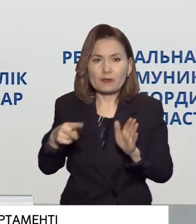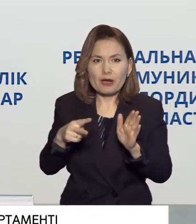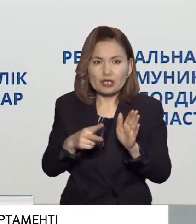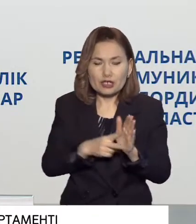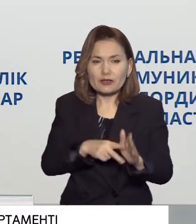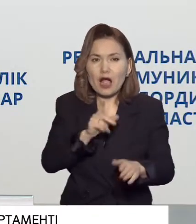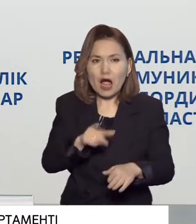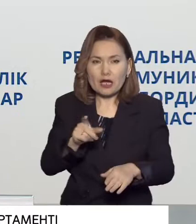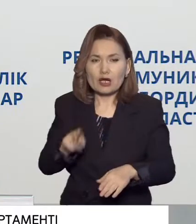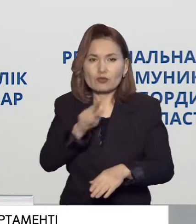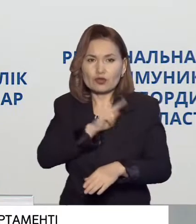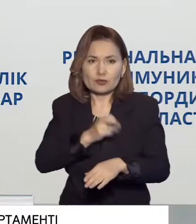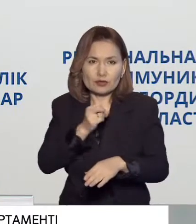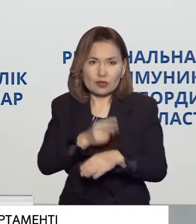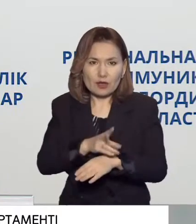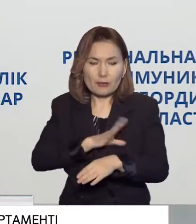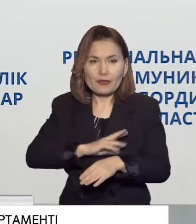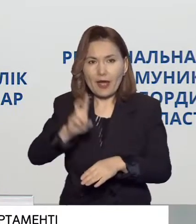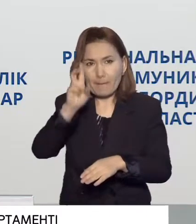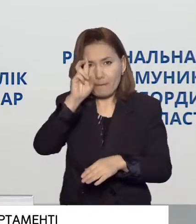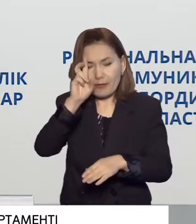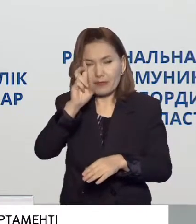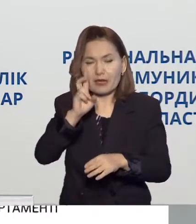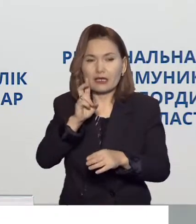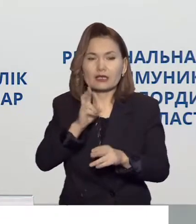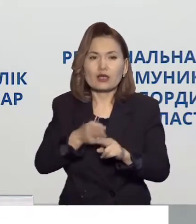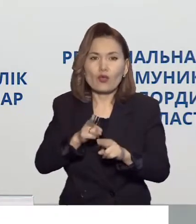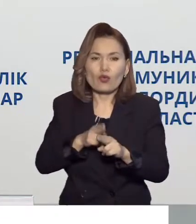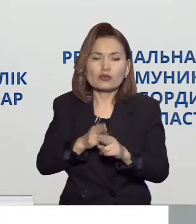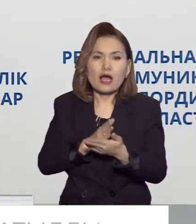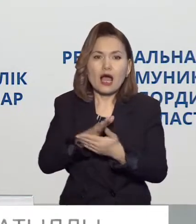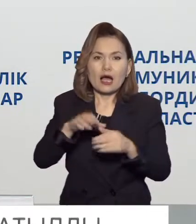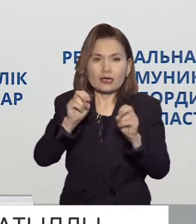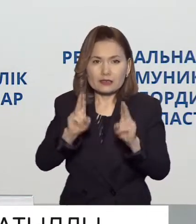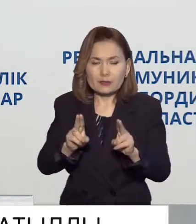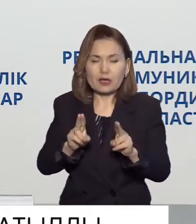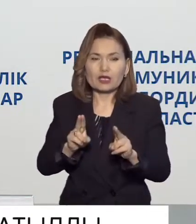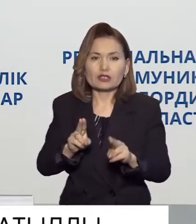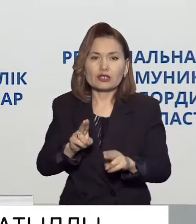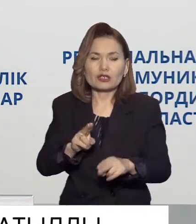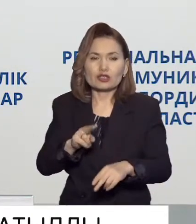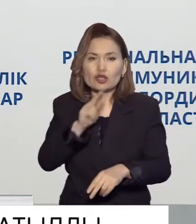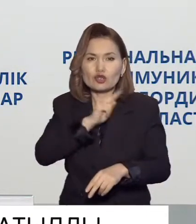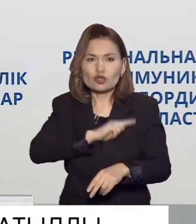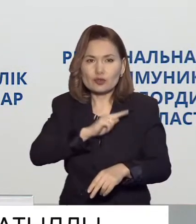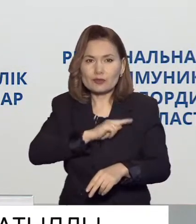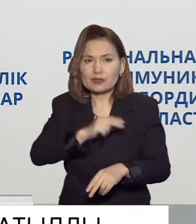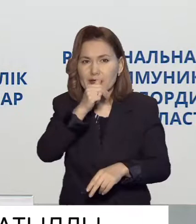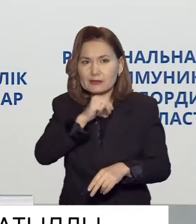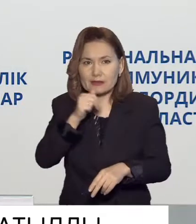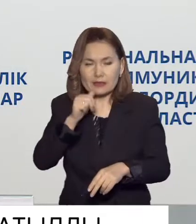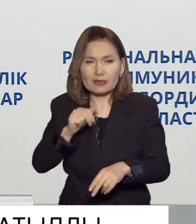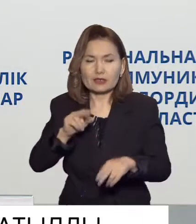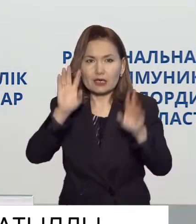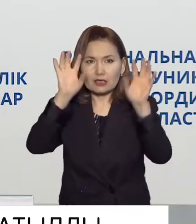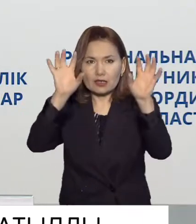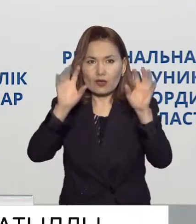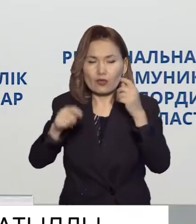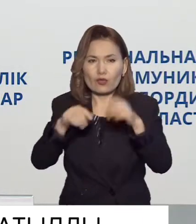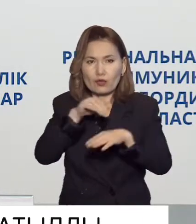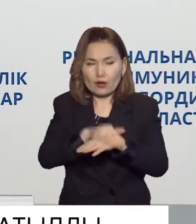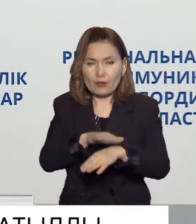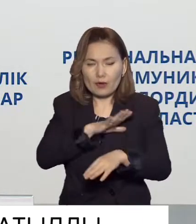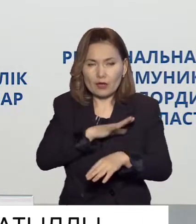адам босатылды. Мемлекет қызметтің беделін түсіретін құқық бұзу жасаған үшін 2 адам. Лауазымнан босату түріндегі тәртіп жаза қолданылған 3